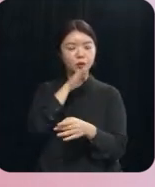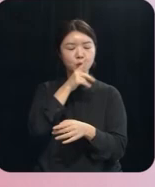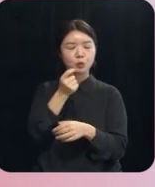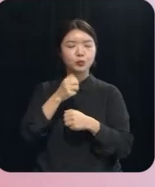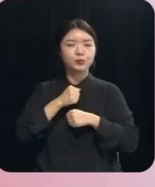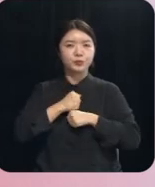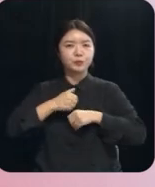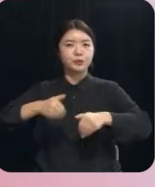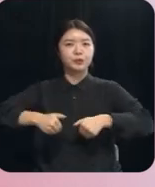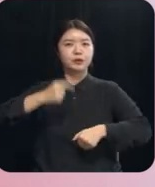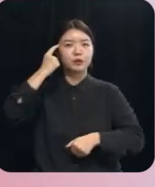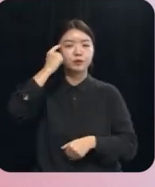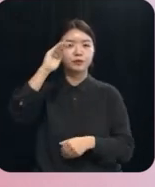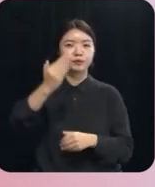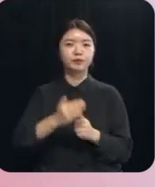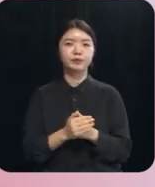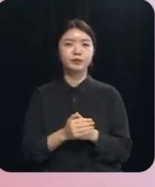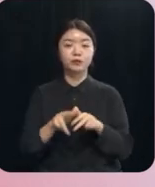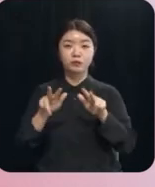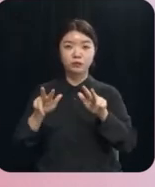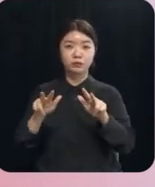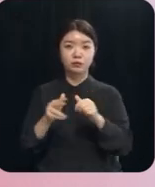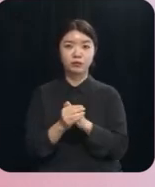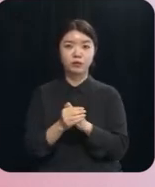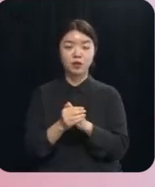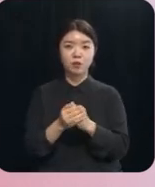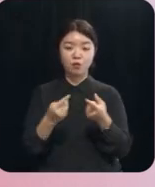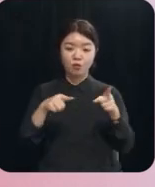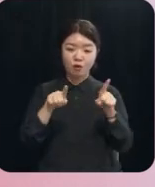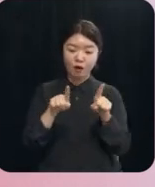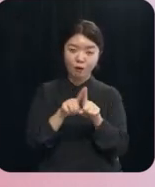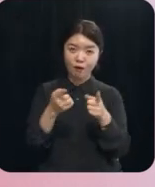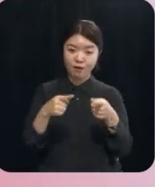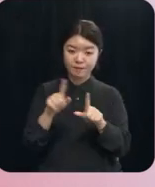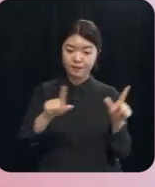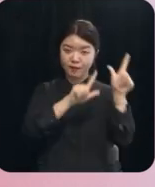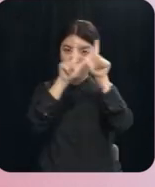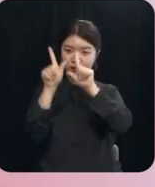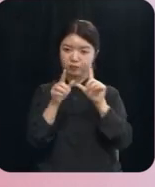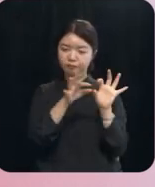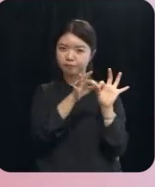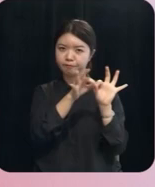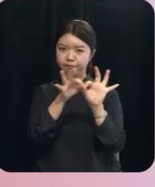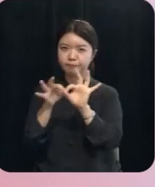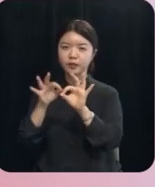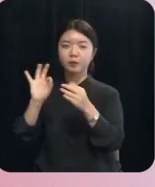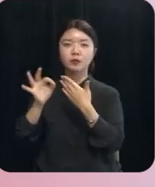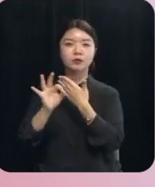된다고 생각을 합니다. 지금은 화해와 상생의 기조를 이어가면서